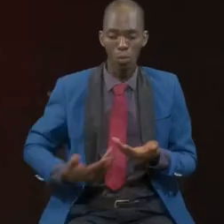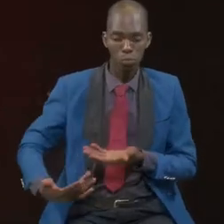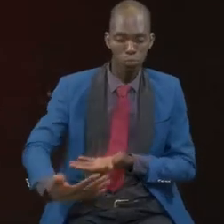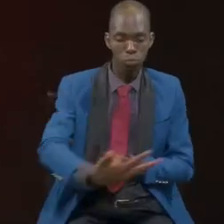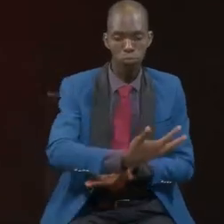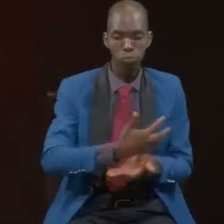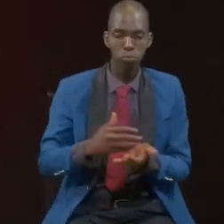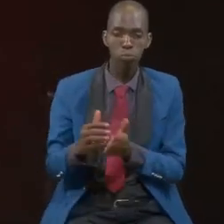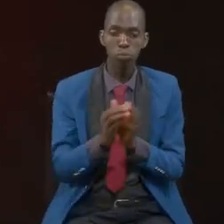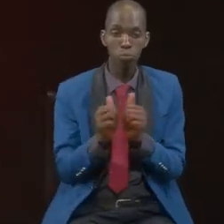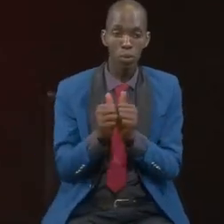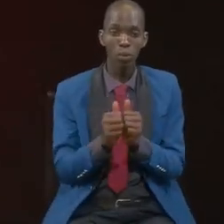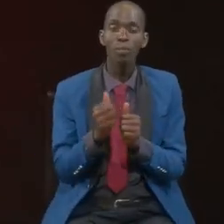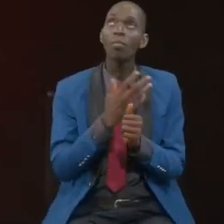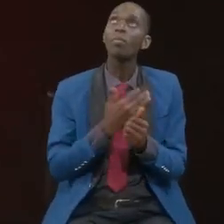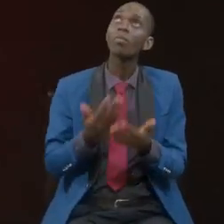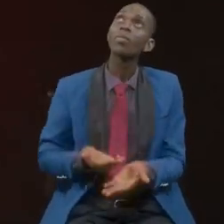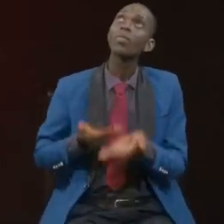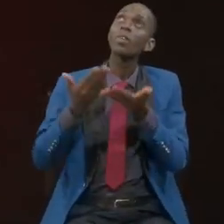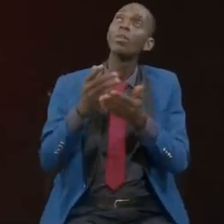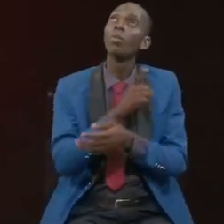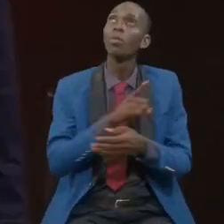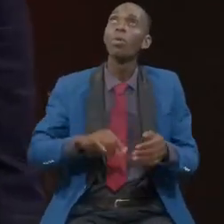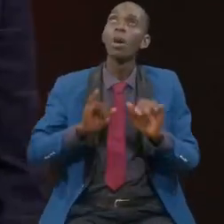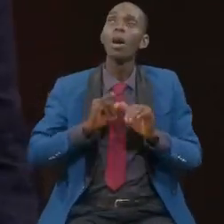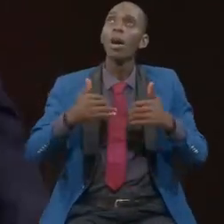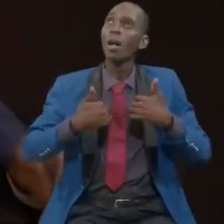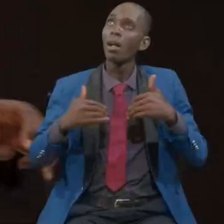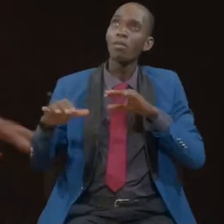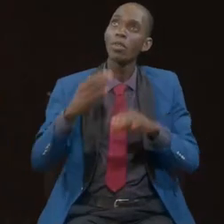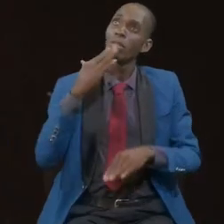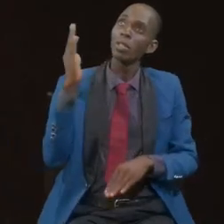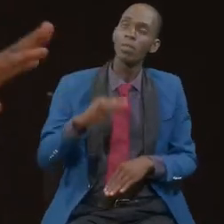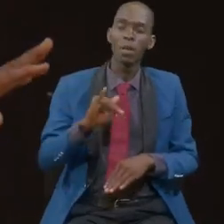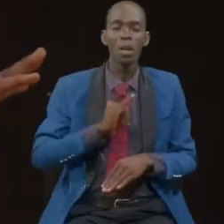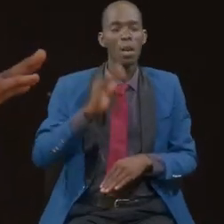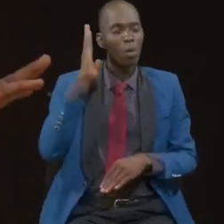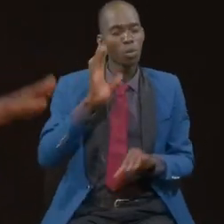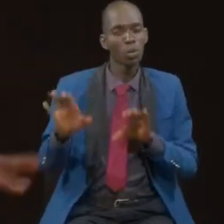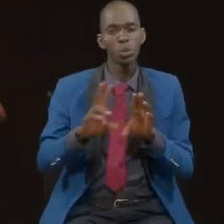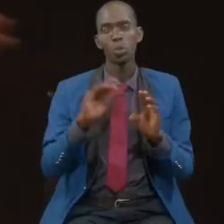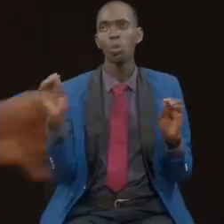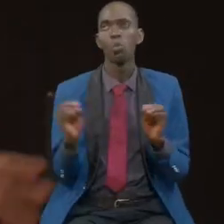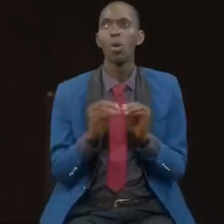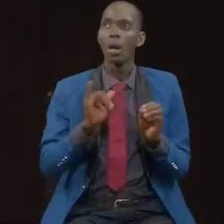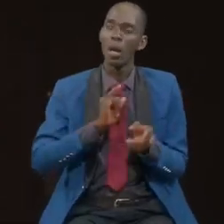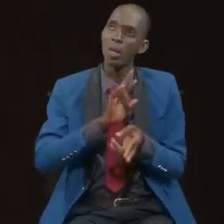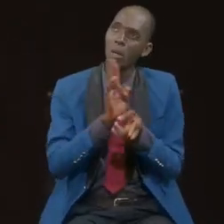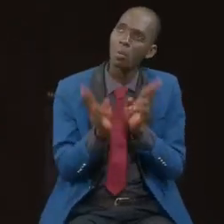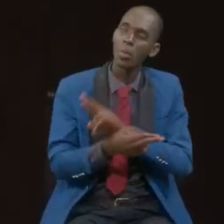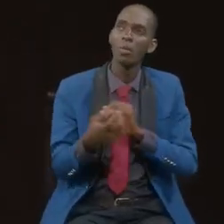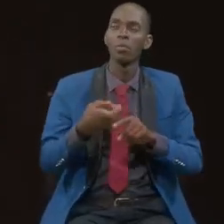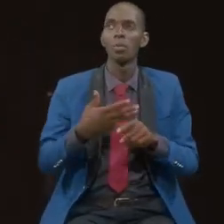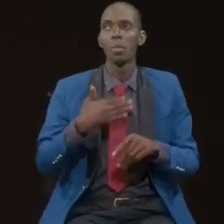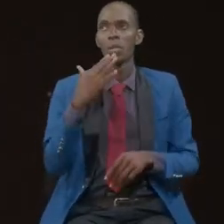et dont tu te souviens et tu présentes au Seigneur que Seigneur, j'ai commis le mal, je n'en ferai